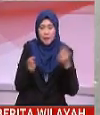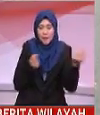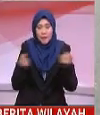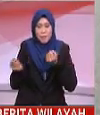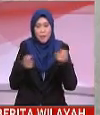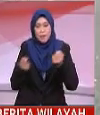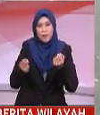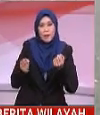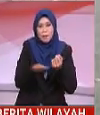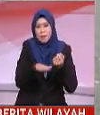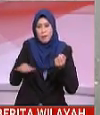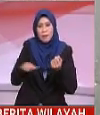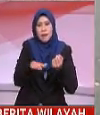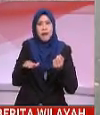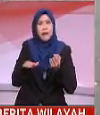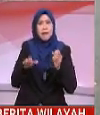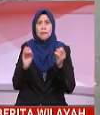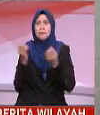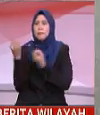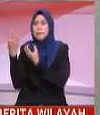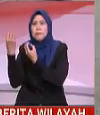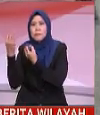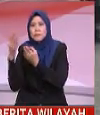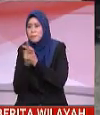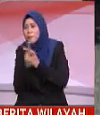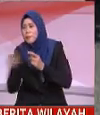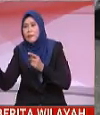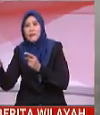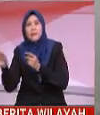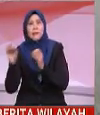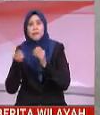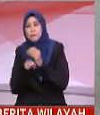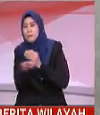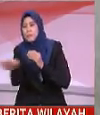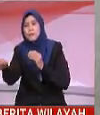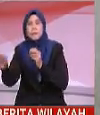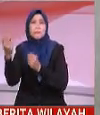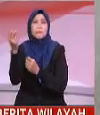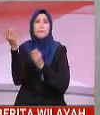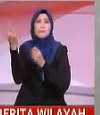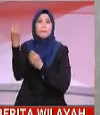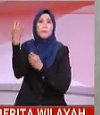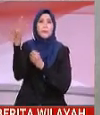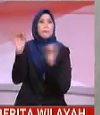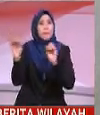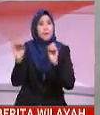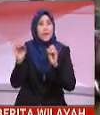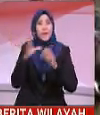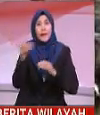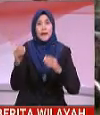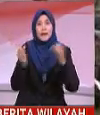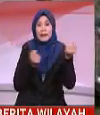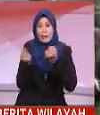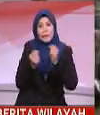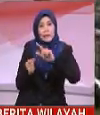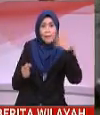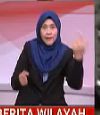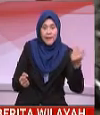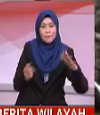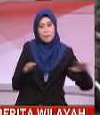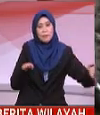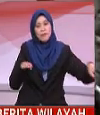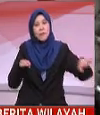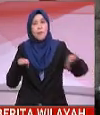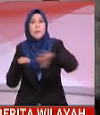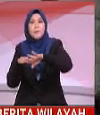dipandu mangsa gagal memberi isyarat ke kanan ketika memasuki satu persimpangan menyebabkan sebuah kenderaan pacuan empat roda